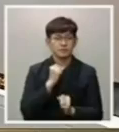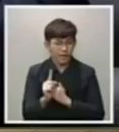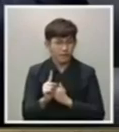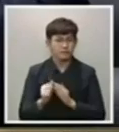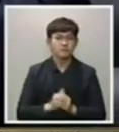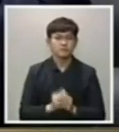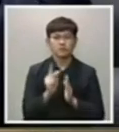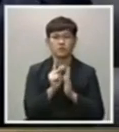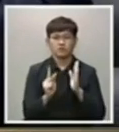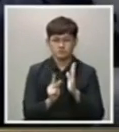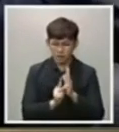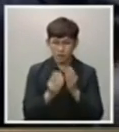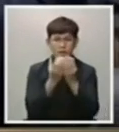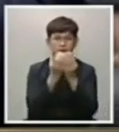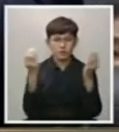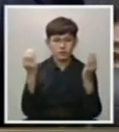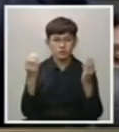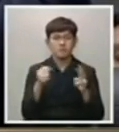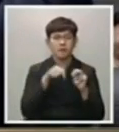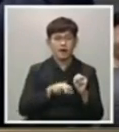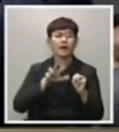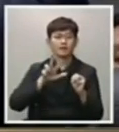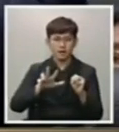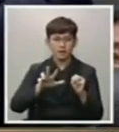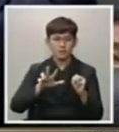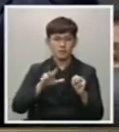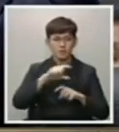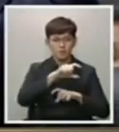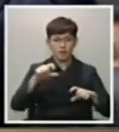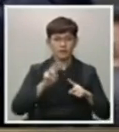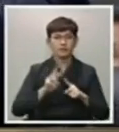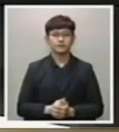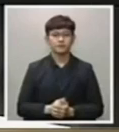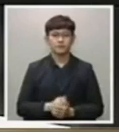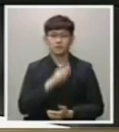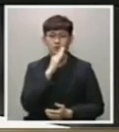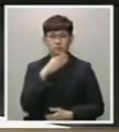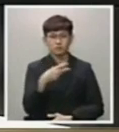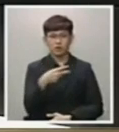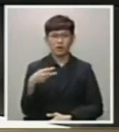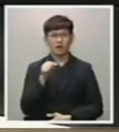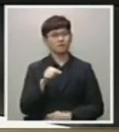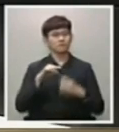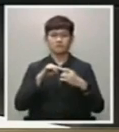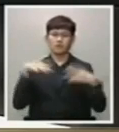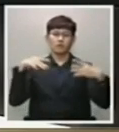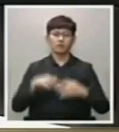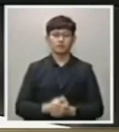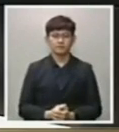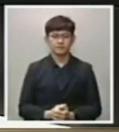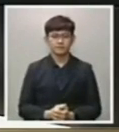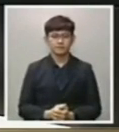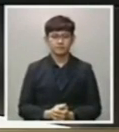ายพุ่งเป้าไปที่นายกรัฐมนตรีเพียงคนเดียวเนื่องจากมีผู้แสดงความประสงค์ที่จะอภิปรายมากถึงครึ่งหนึ่งของจำนวนส.